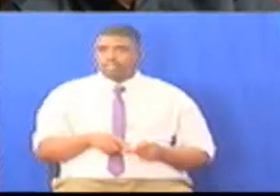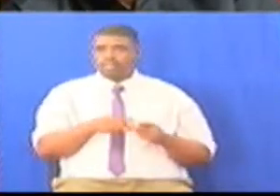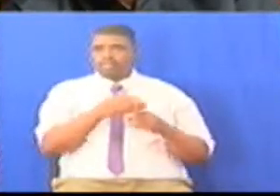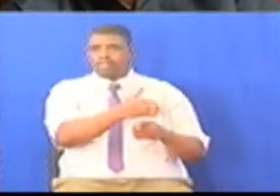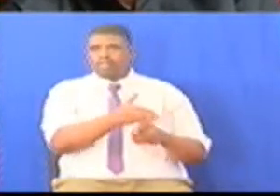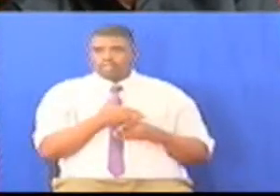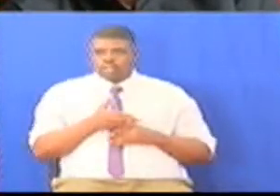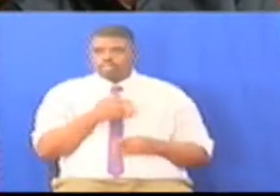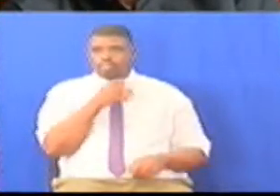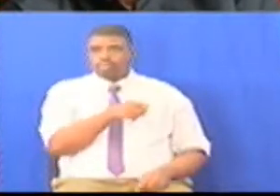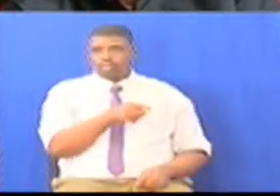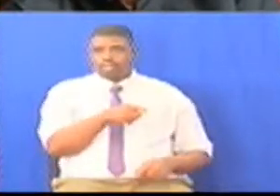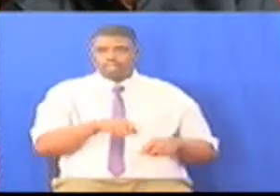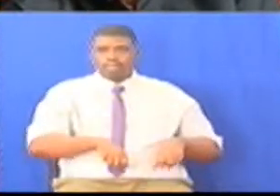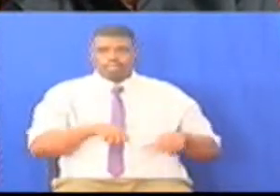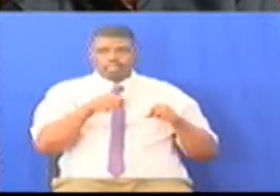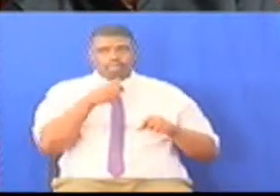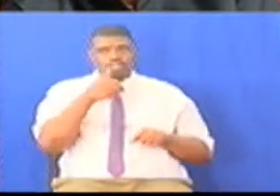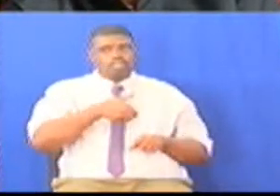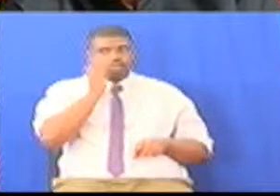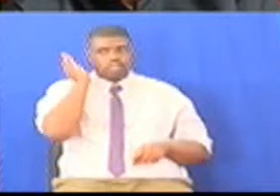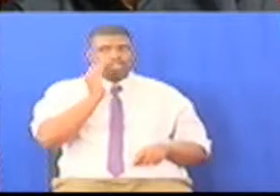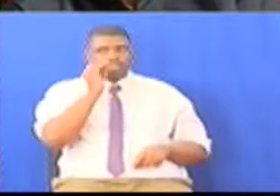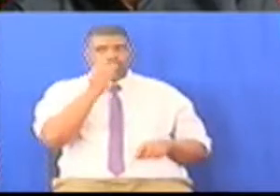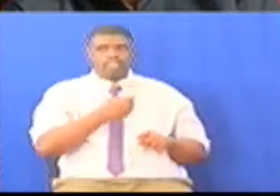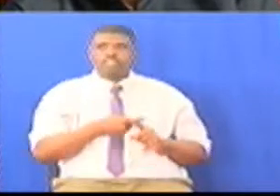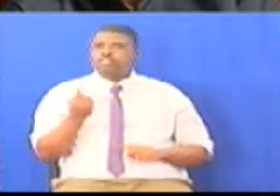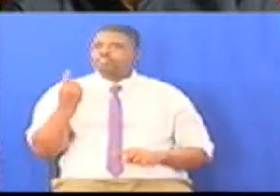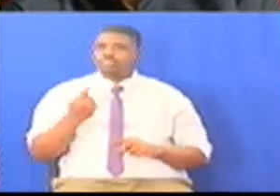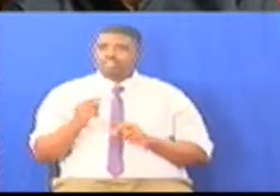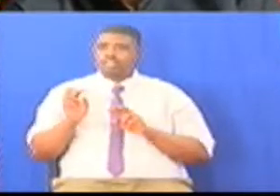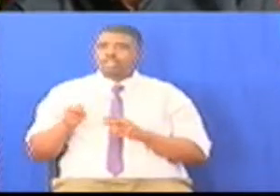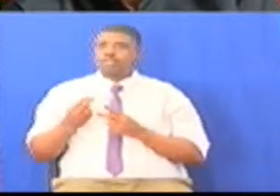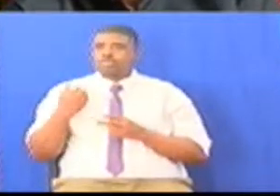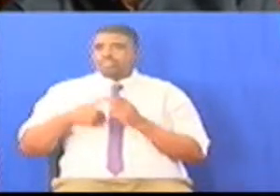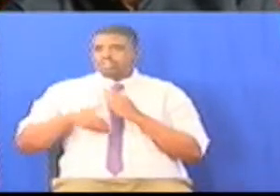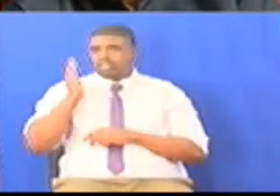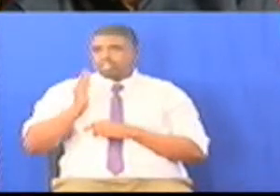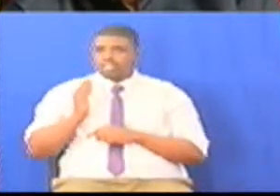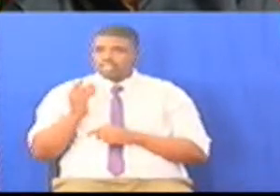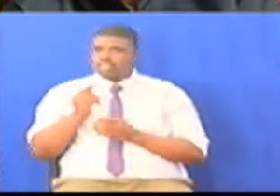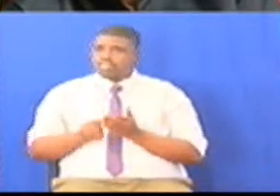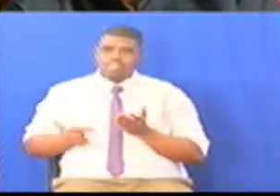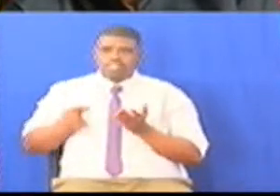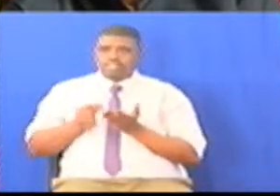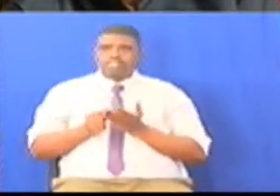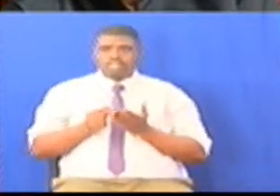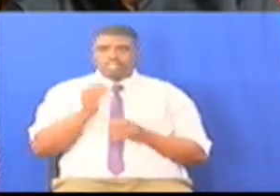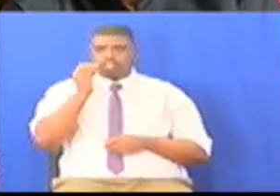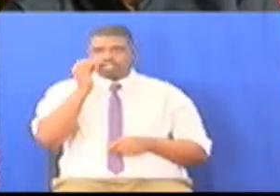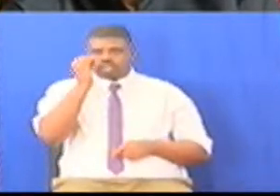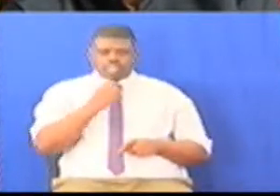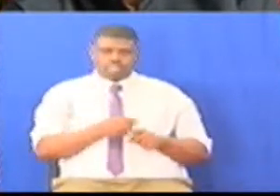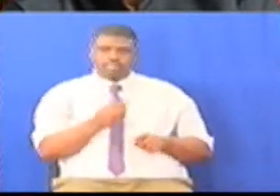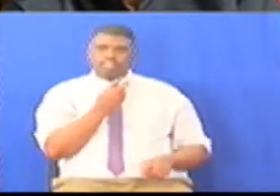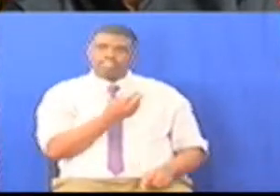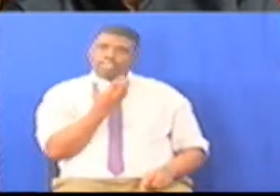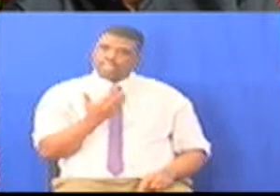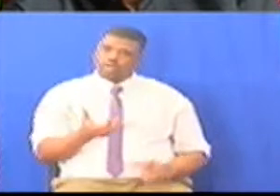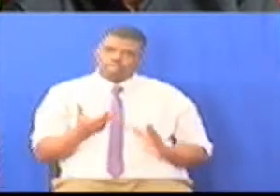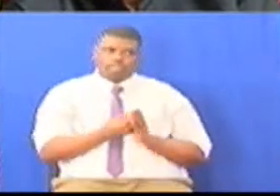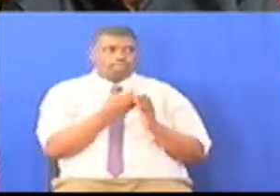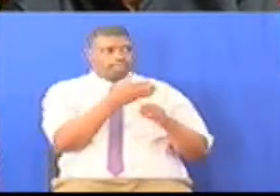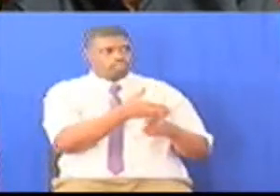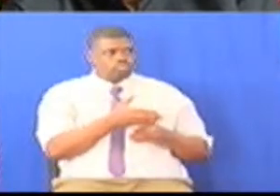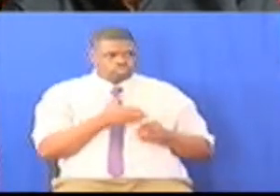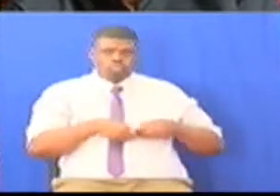yale yanayomilikiwa na serikali kwa 100% au yale ambayo serikali ina hisa angalau 25%, pamoja na makampuni yanayotoa